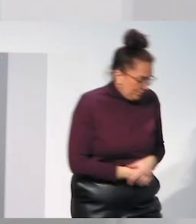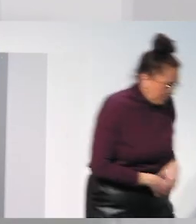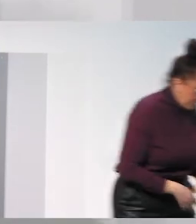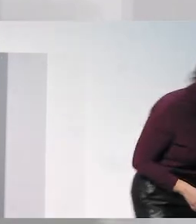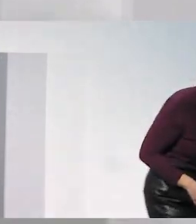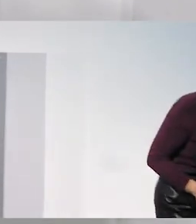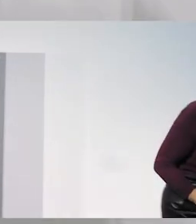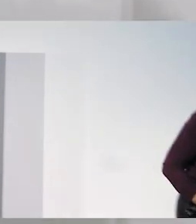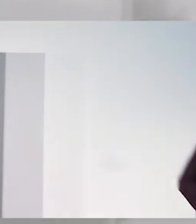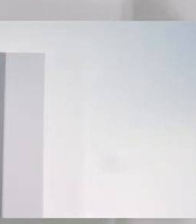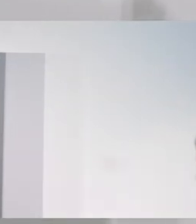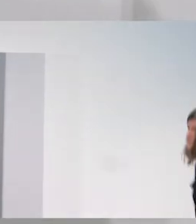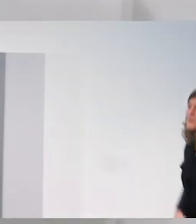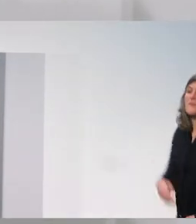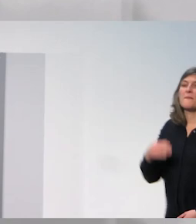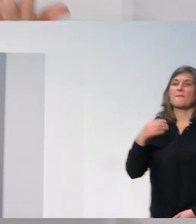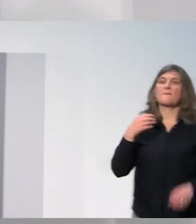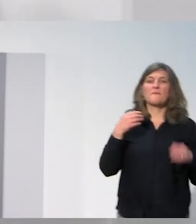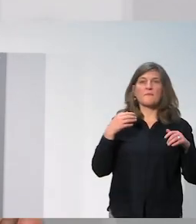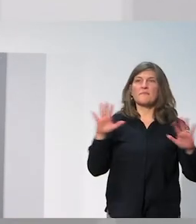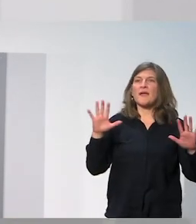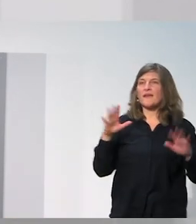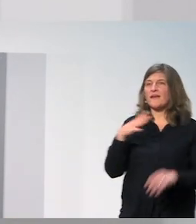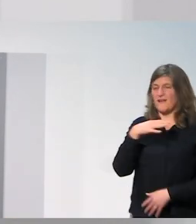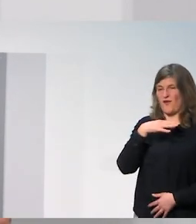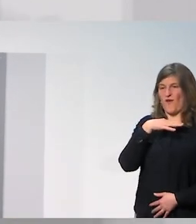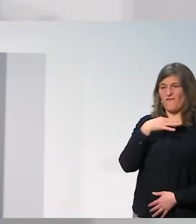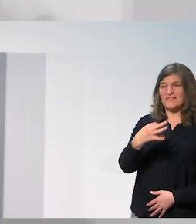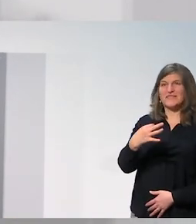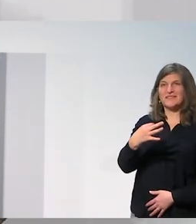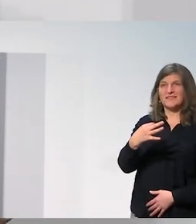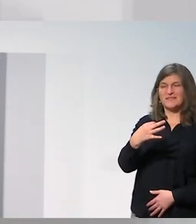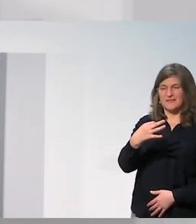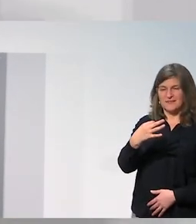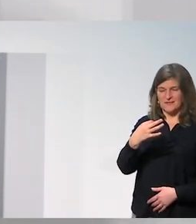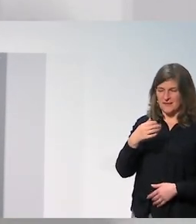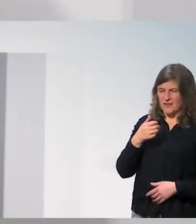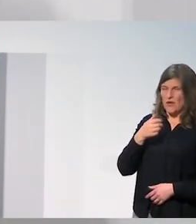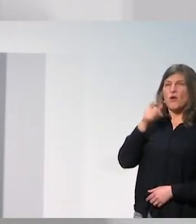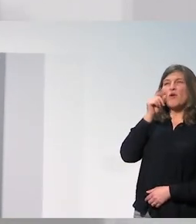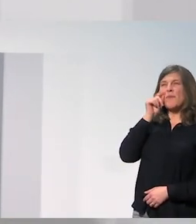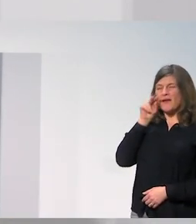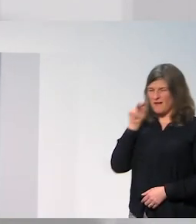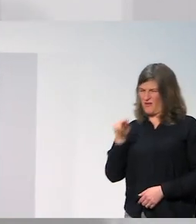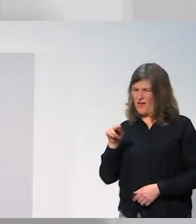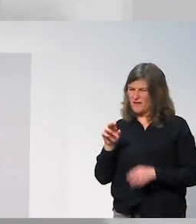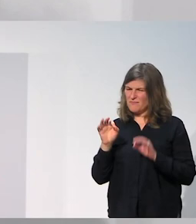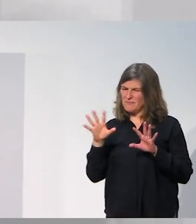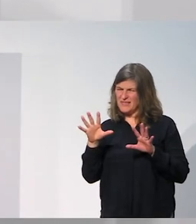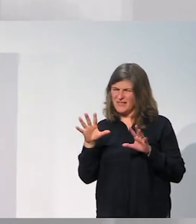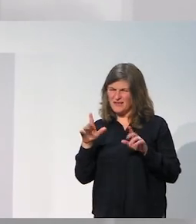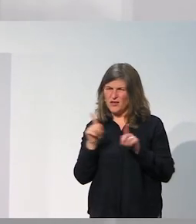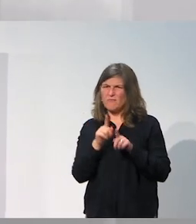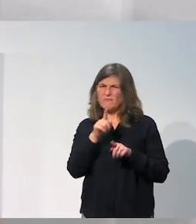vu par le père comme une sorte de prolongement du corps de la mère et participe de toutes les tares de la